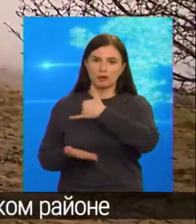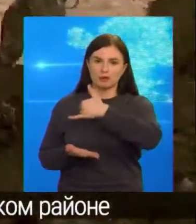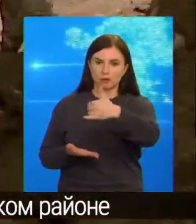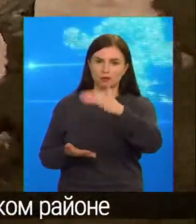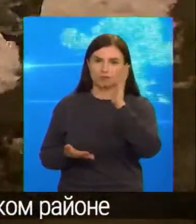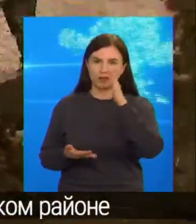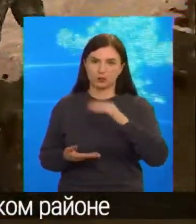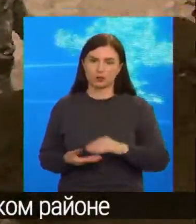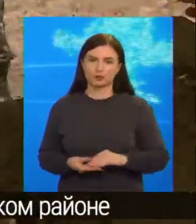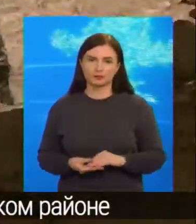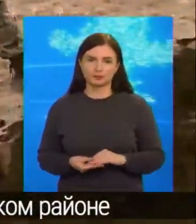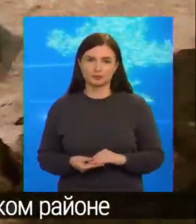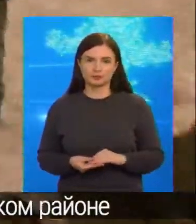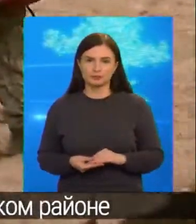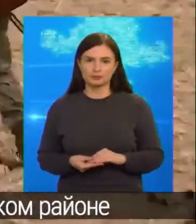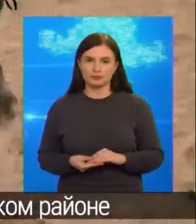водой.